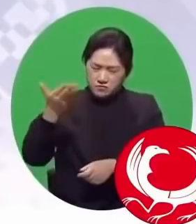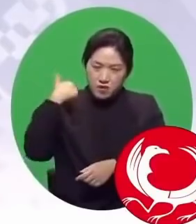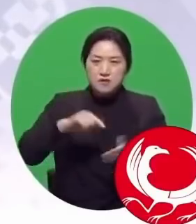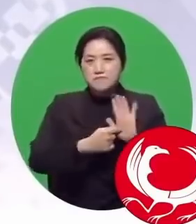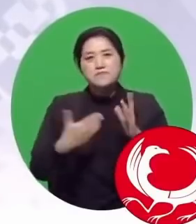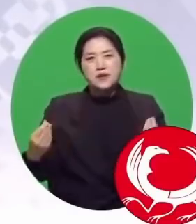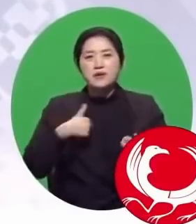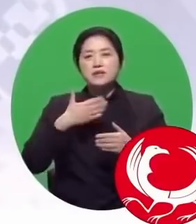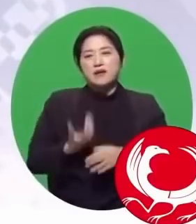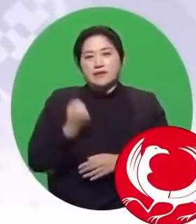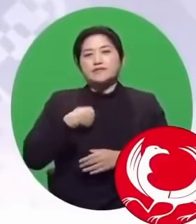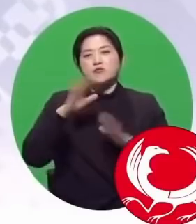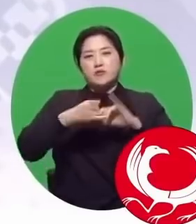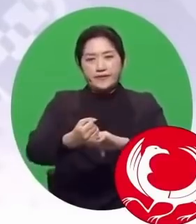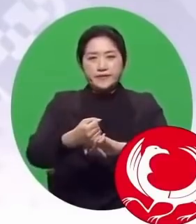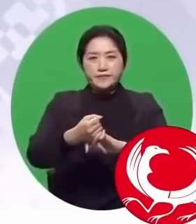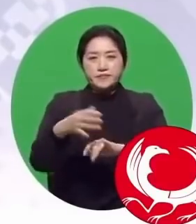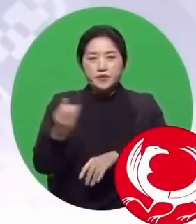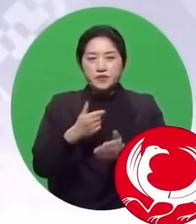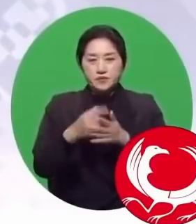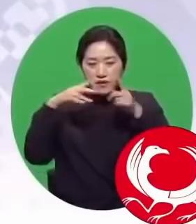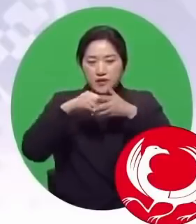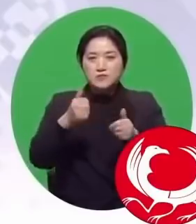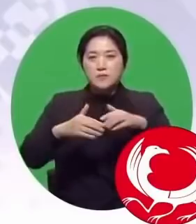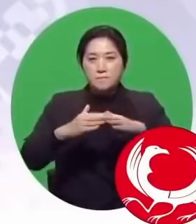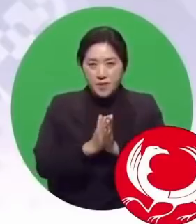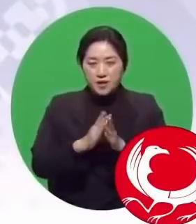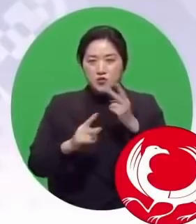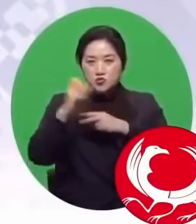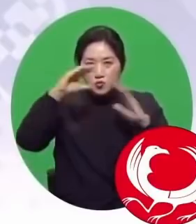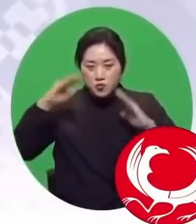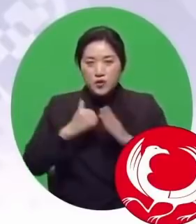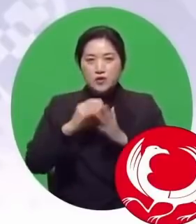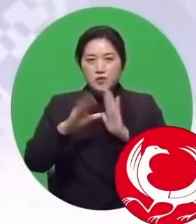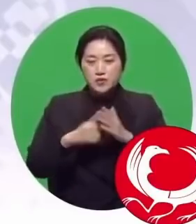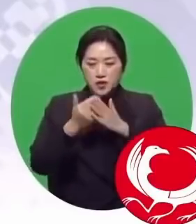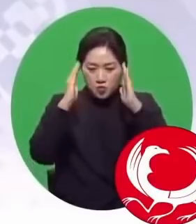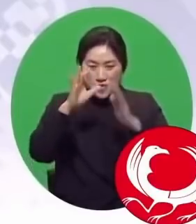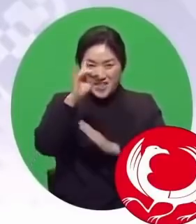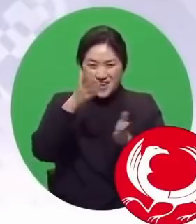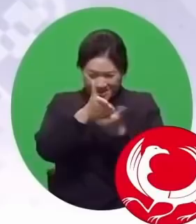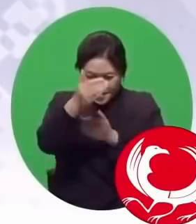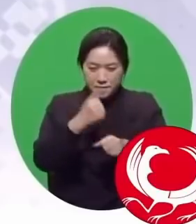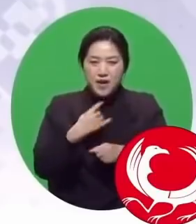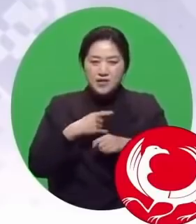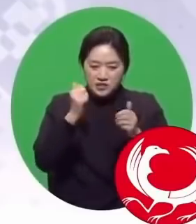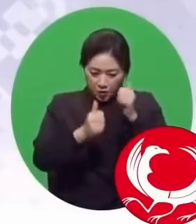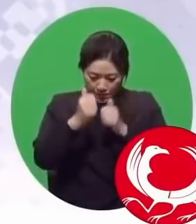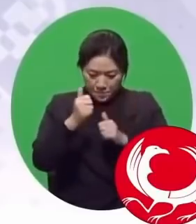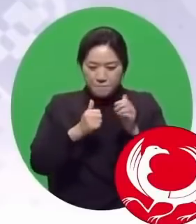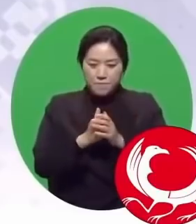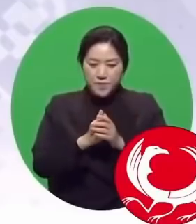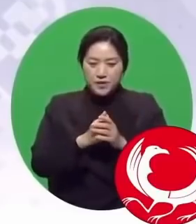오래됐습니다. 그리고 수능 폐지, 중고등학교 때 한과목만 시험을 봅니다. 자기가 잘하는 거. 그